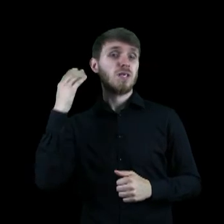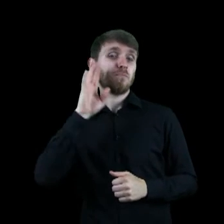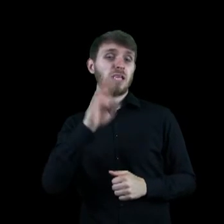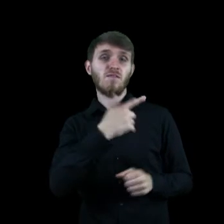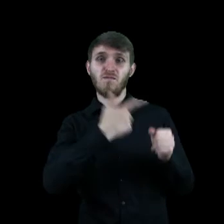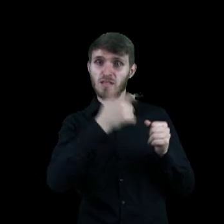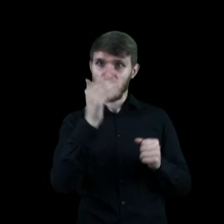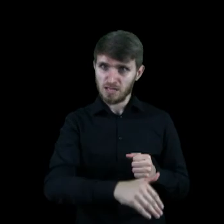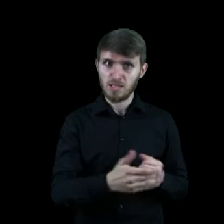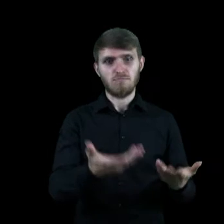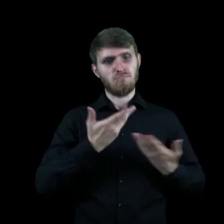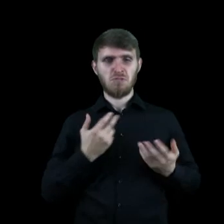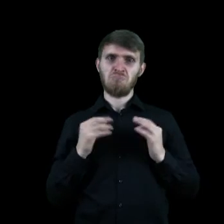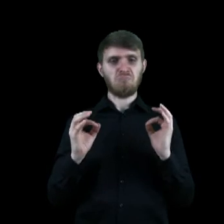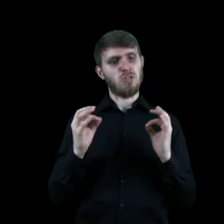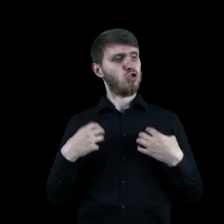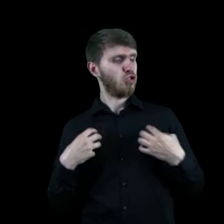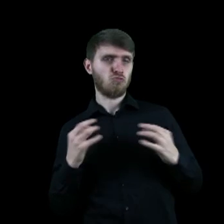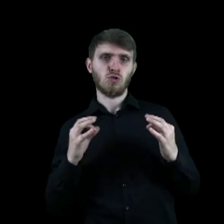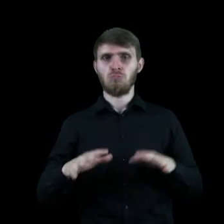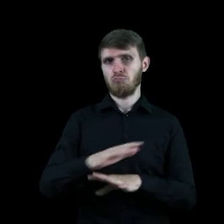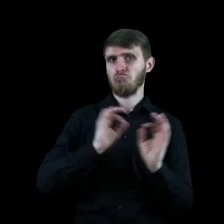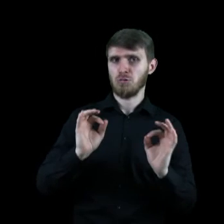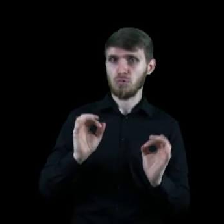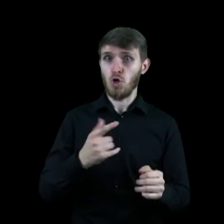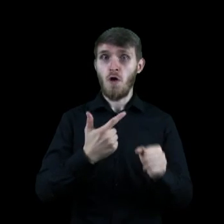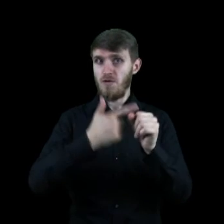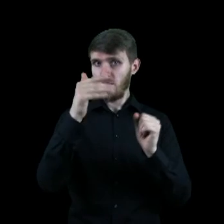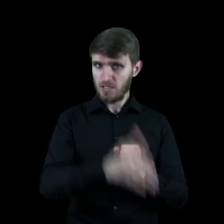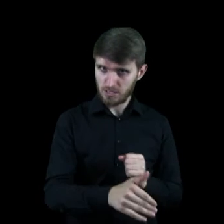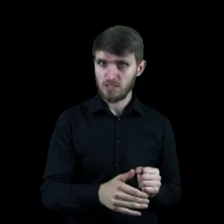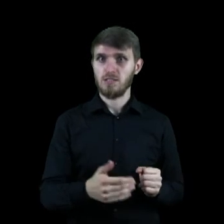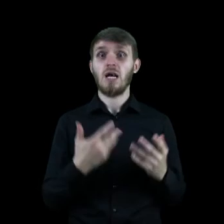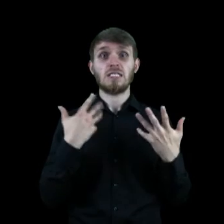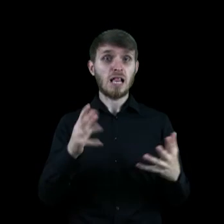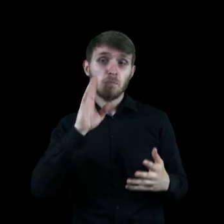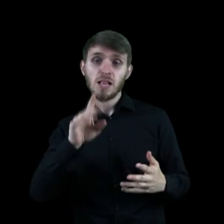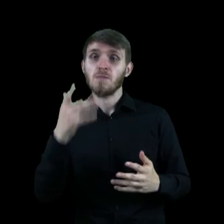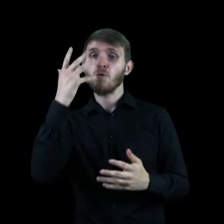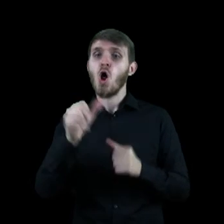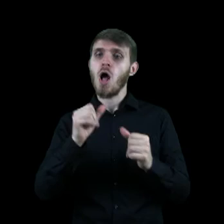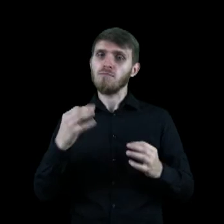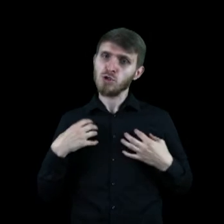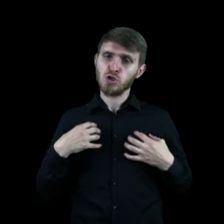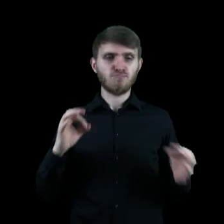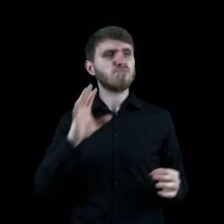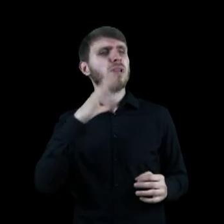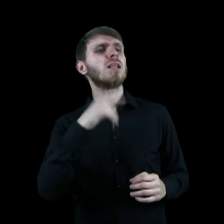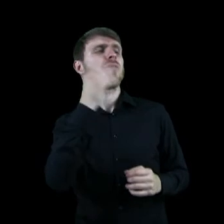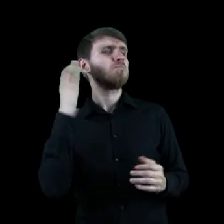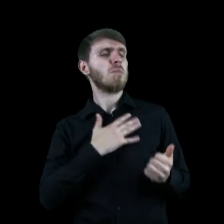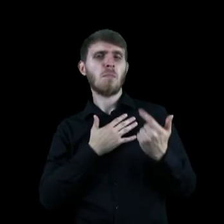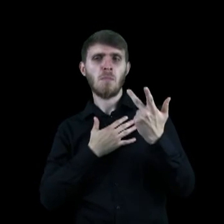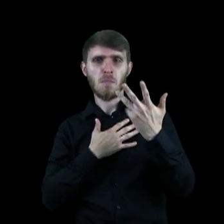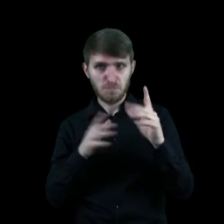zł. Wy wnioskujecie z tego, że rzeczy, które kosztowały 20 tys. zł, które dawały jakiś standard życia w roku